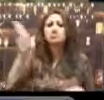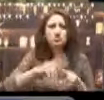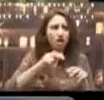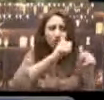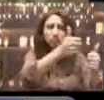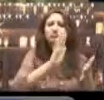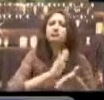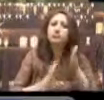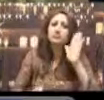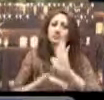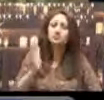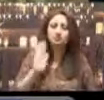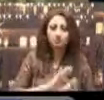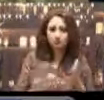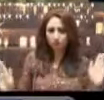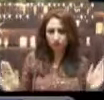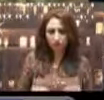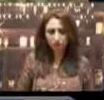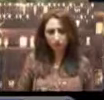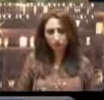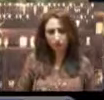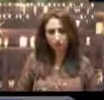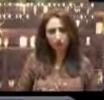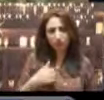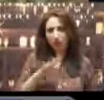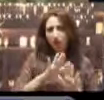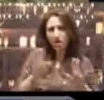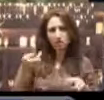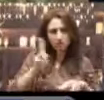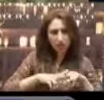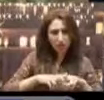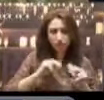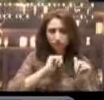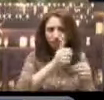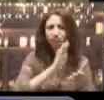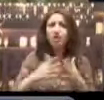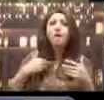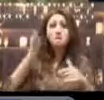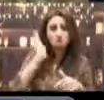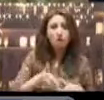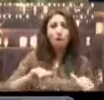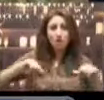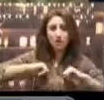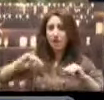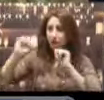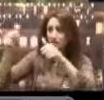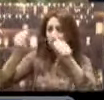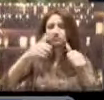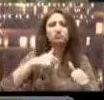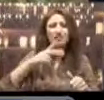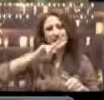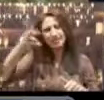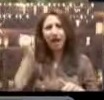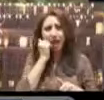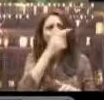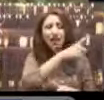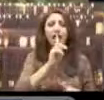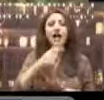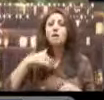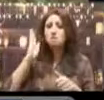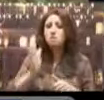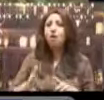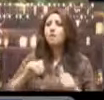ساعتها لا ده كان قرار كان ممكن اخده ساعتها يعني، كان عندي الفرصه ان انا العب في نادي تاني ساعتها وبسهوله، لان يعني دايما اللي جاي من الاهلي دايما عنده فرصه